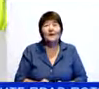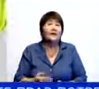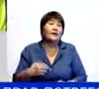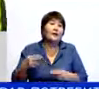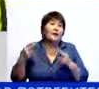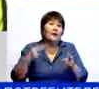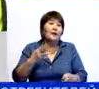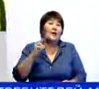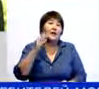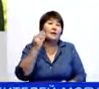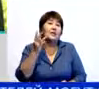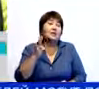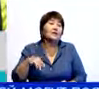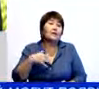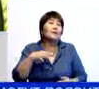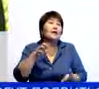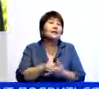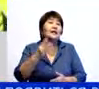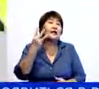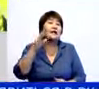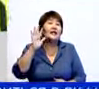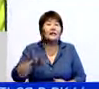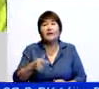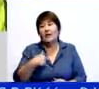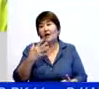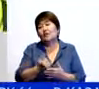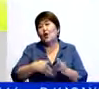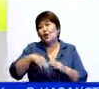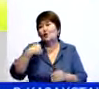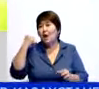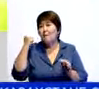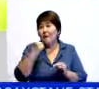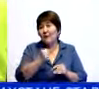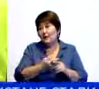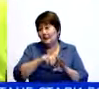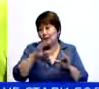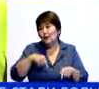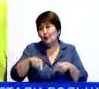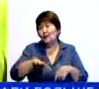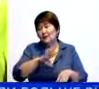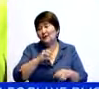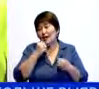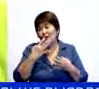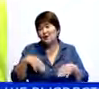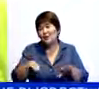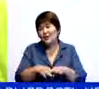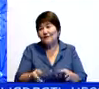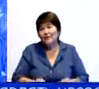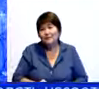Я приехал из Кармакшинского района. Мы заняли 3-е место, а я стал лучшим бомбардиром. В целом турнир прошел на хорошем уровне.